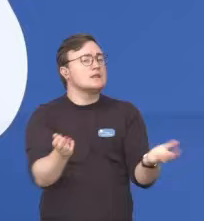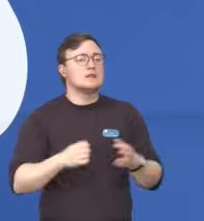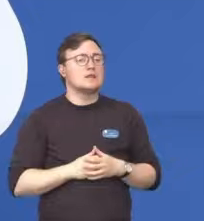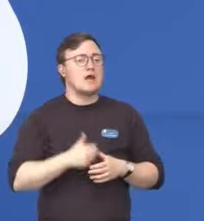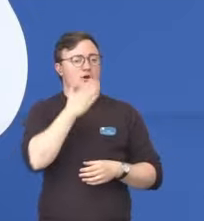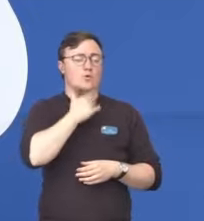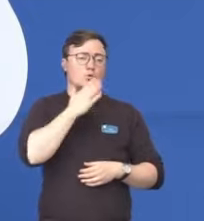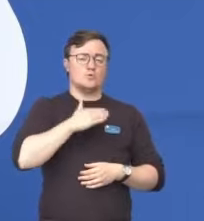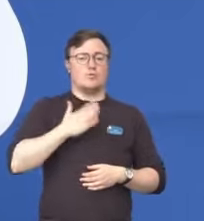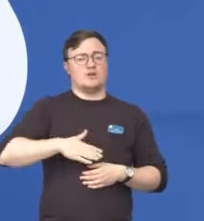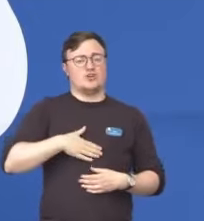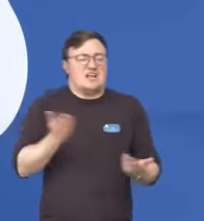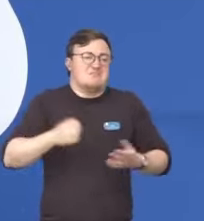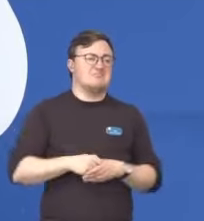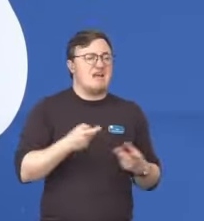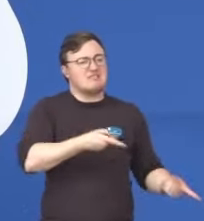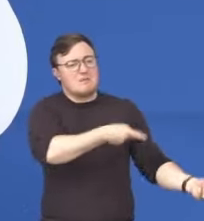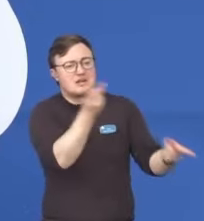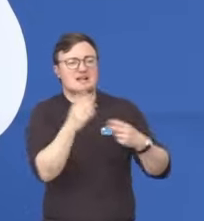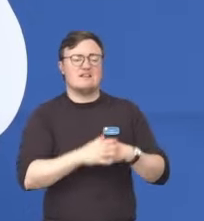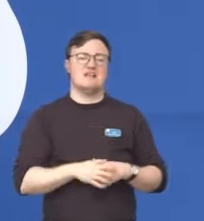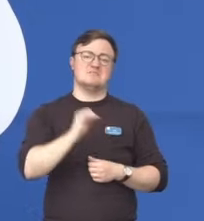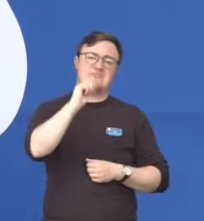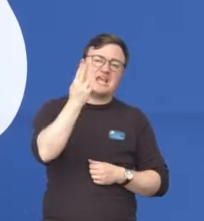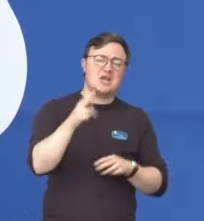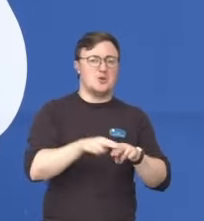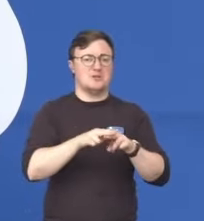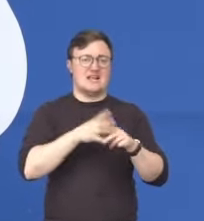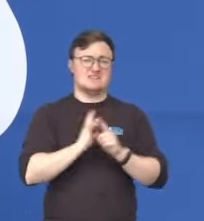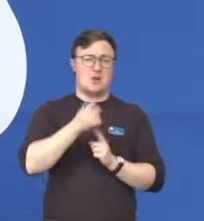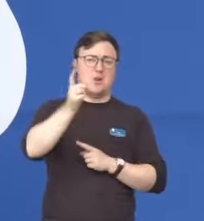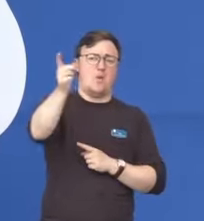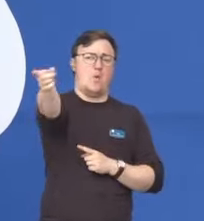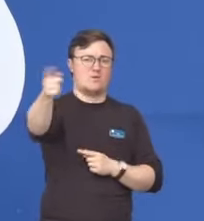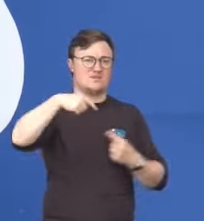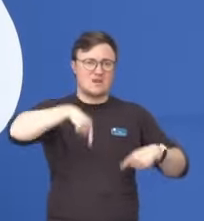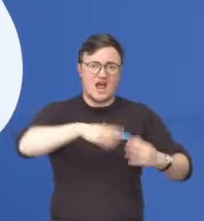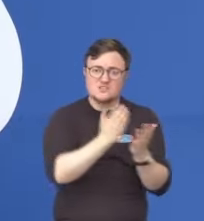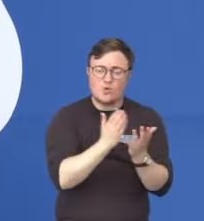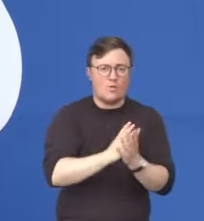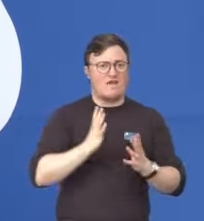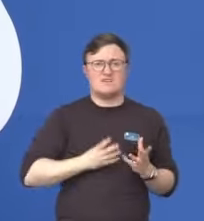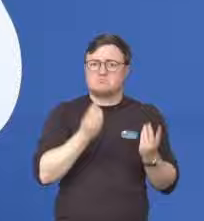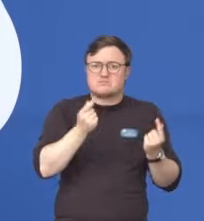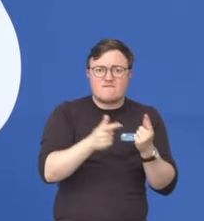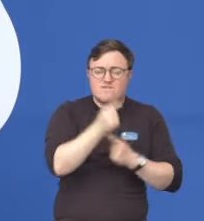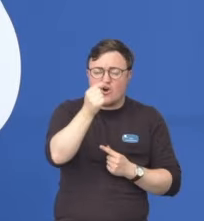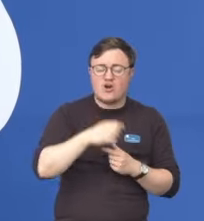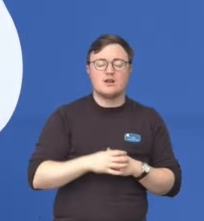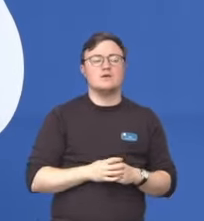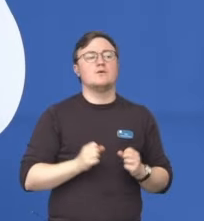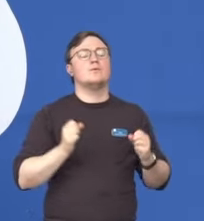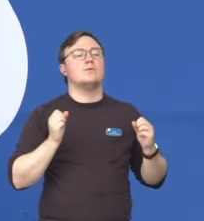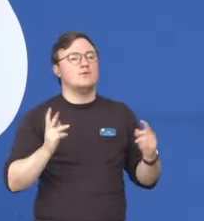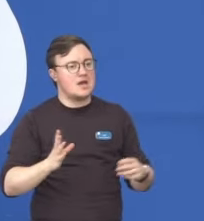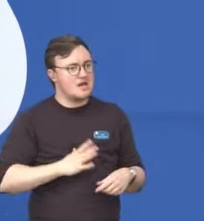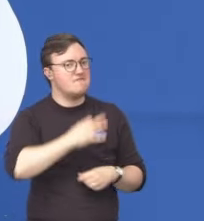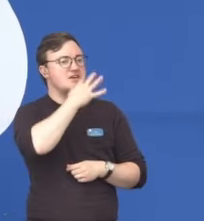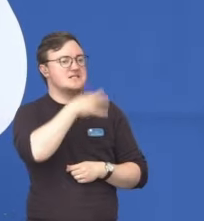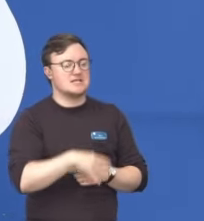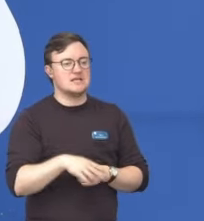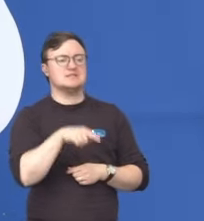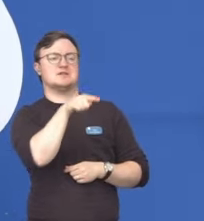att demokratin och EU känns på långt håll om man inte ens får det där man är som mest i skolan. Misstro demokratin alltså i grunden.